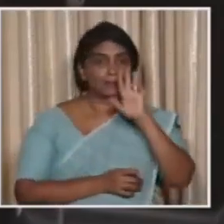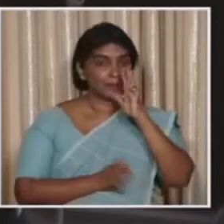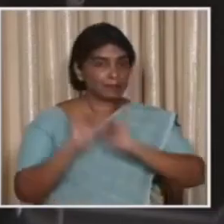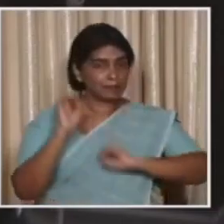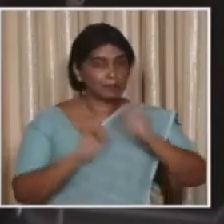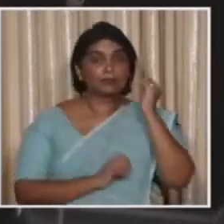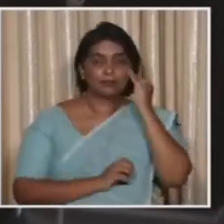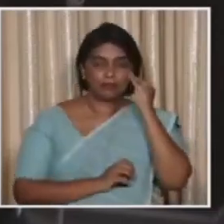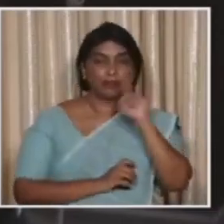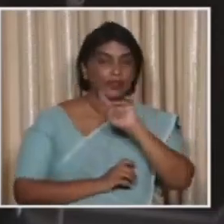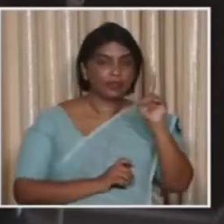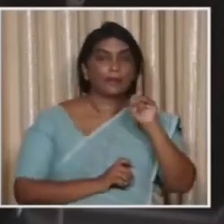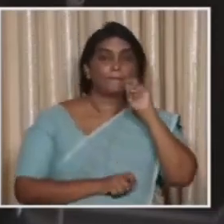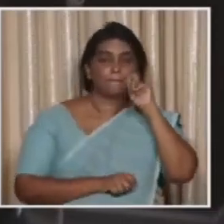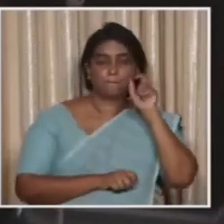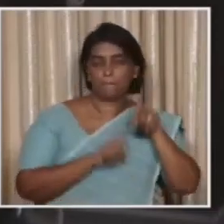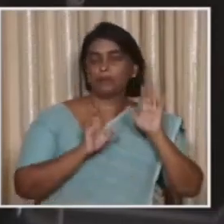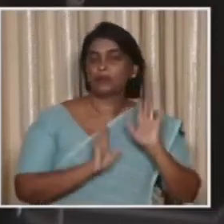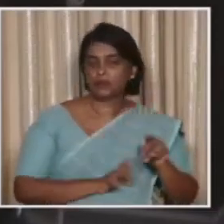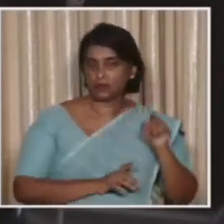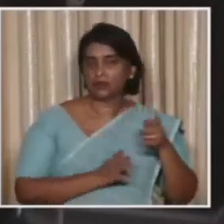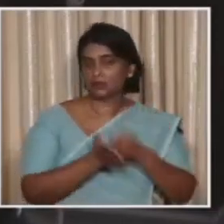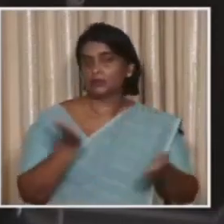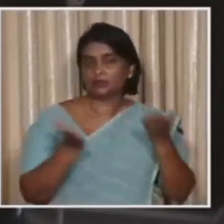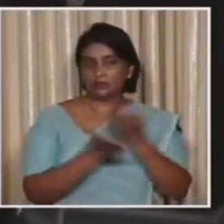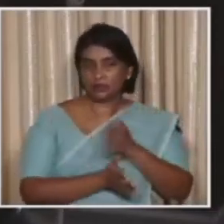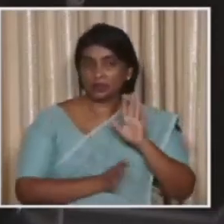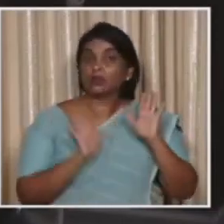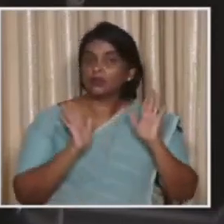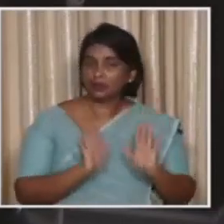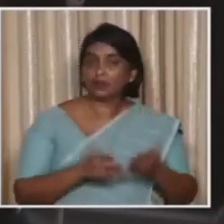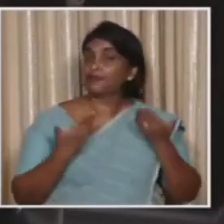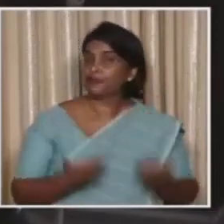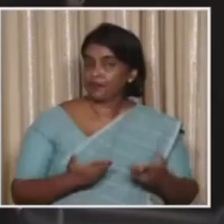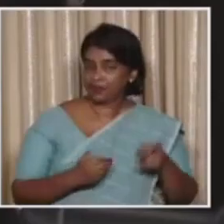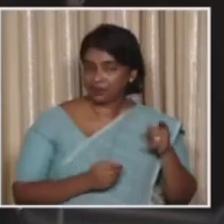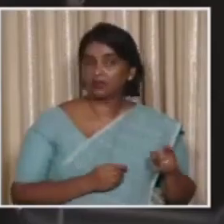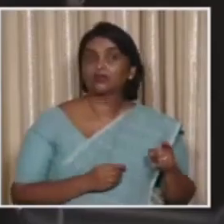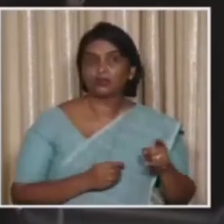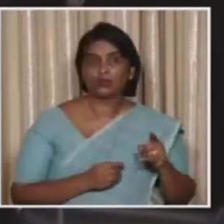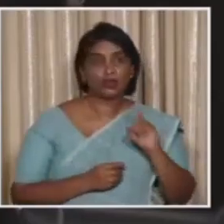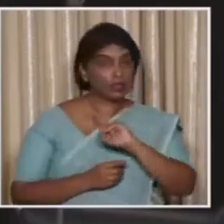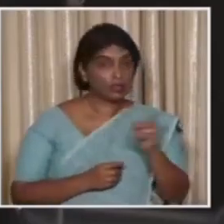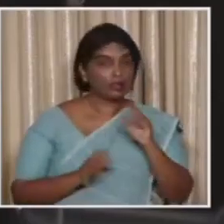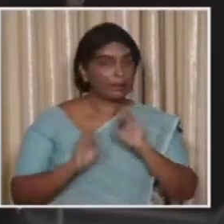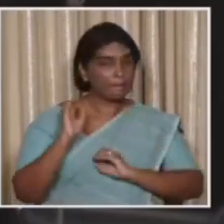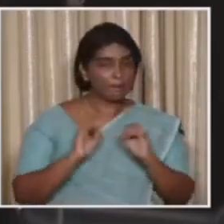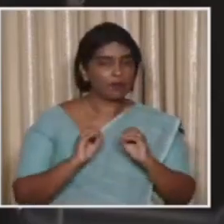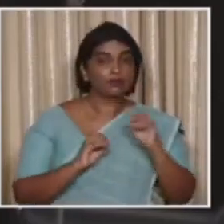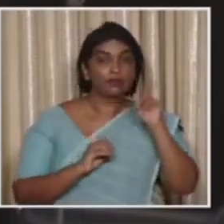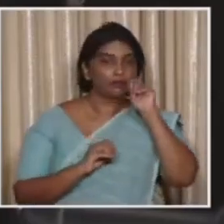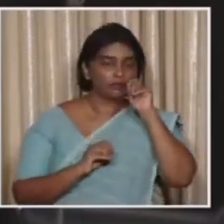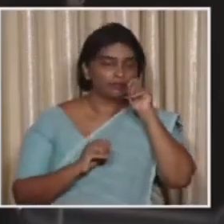90%ක් කාන්තාවන් 10%ක් පිරිමි අය විදියට තමයි ගිවිසුම් ගත වීම සිද්ධ වෙලා තියෙන්නේ. නමුත් වර්තමානයේ වෙනකොට ඒ 10% කියන එකත්